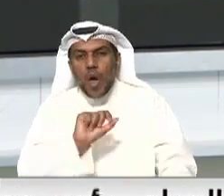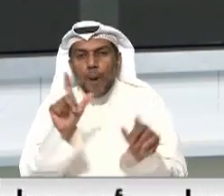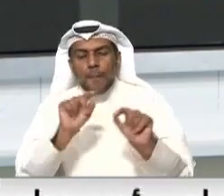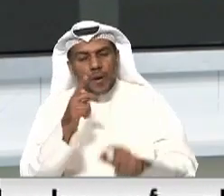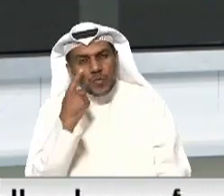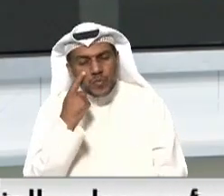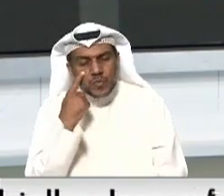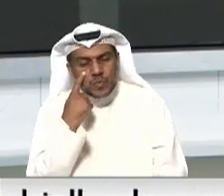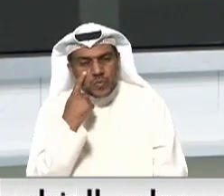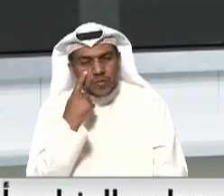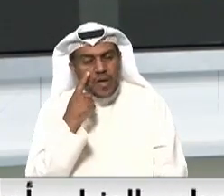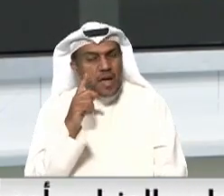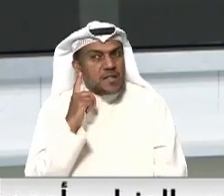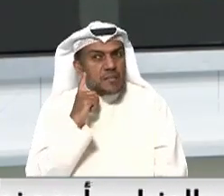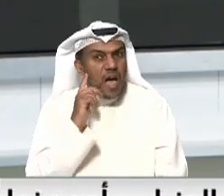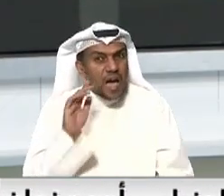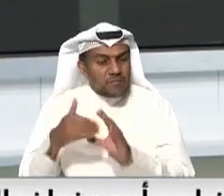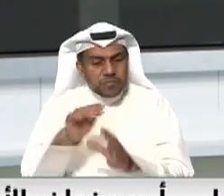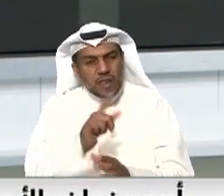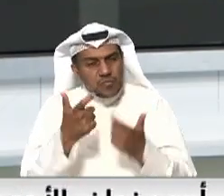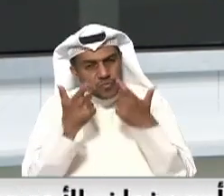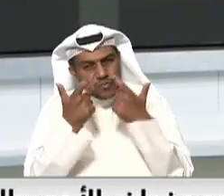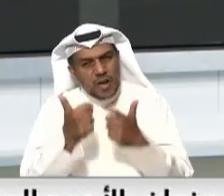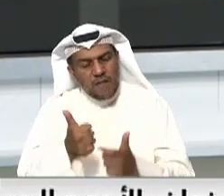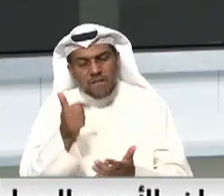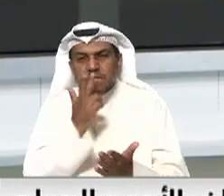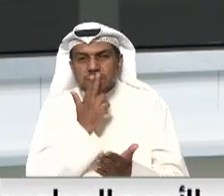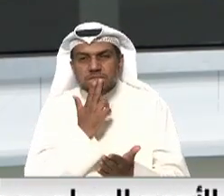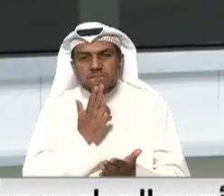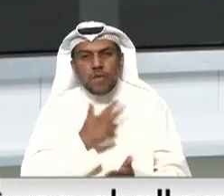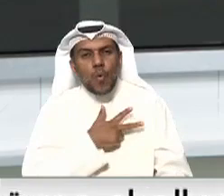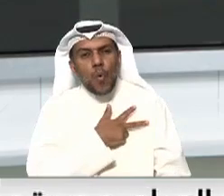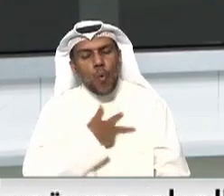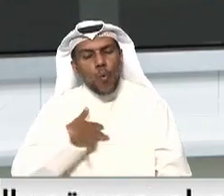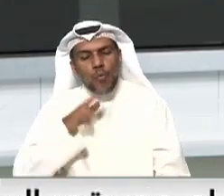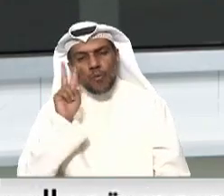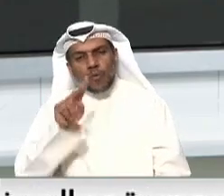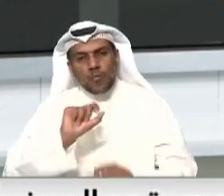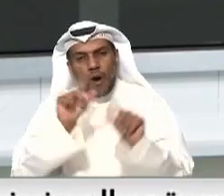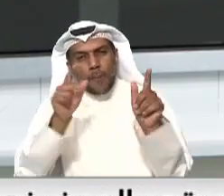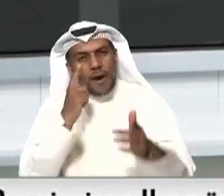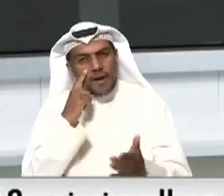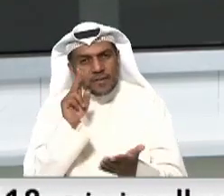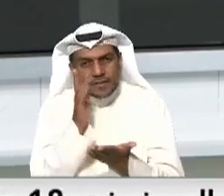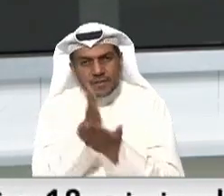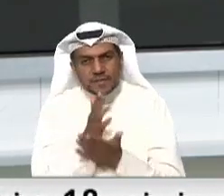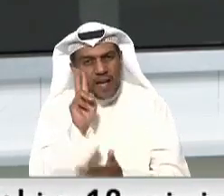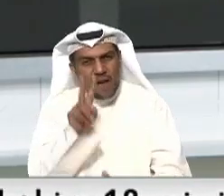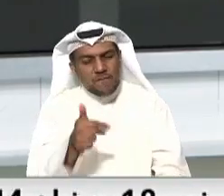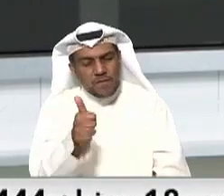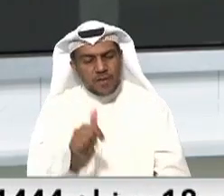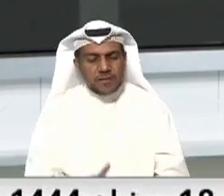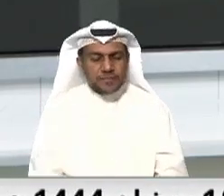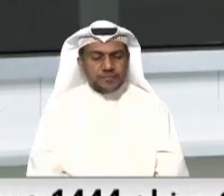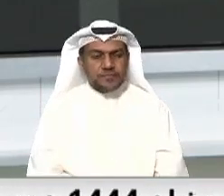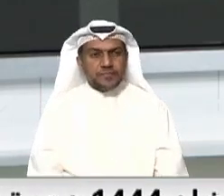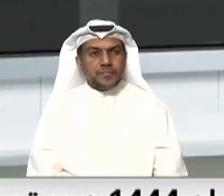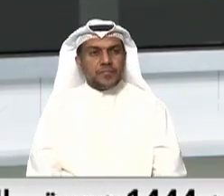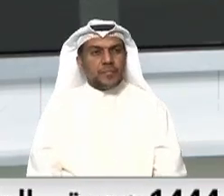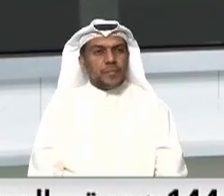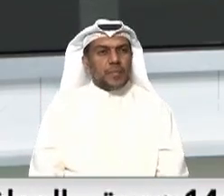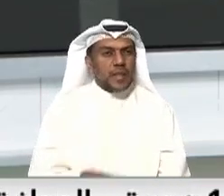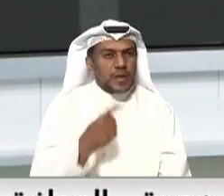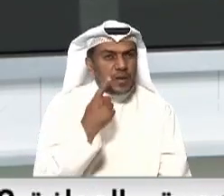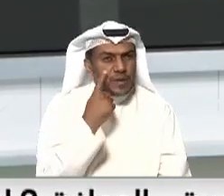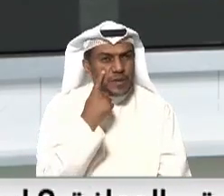تحري الدقه في ت اي رسائل من خلال مواقع التواصل الاجتماعي والتاكد من مصدرها قبل تداولها العظمى